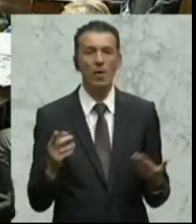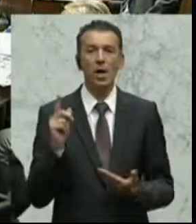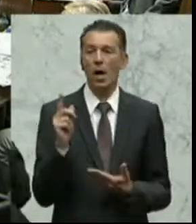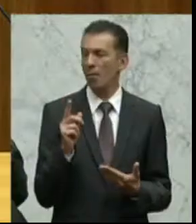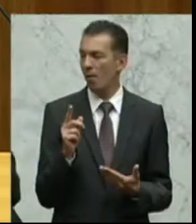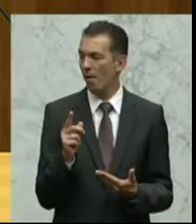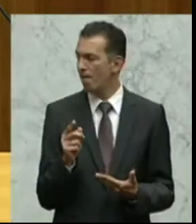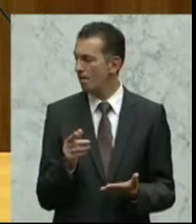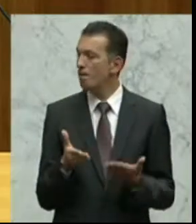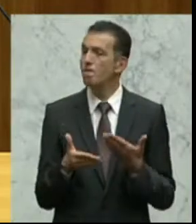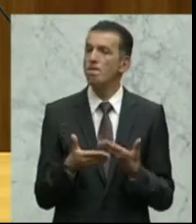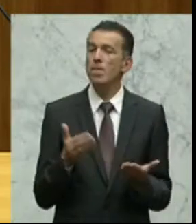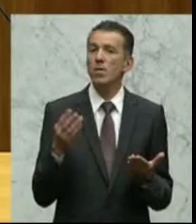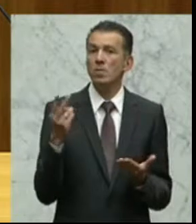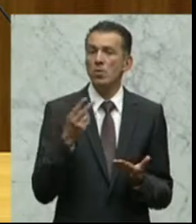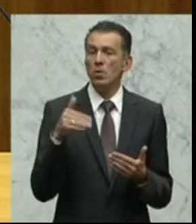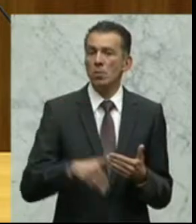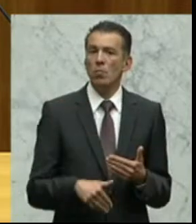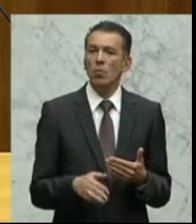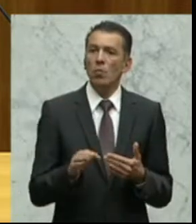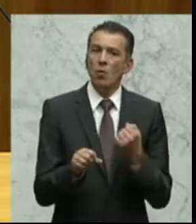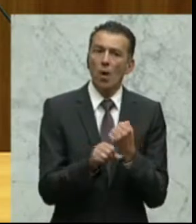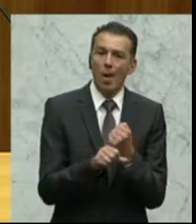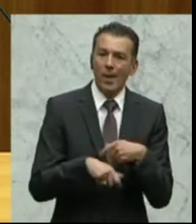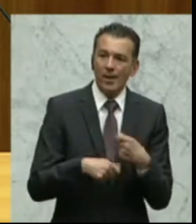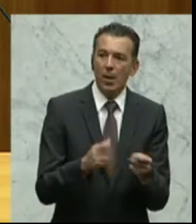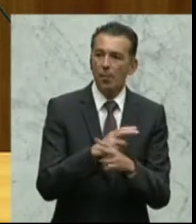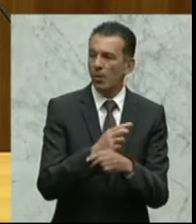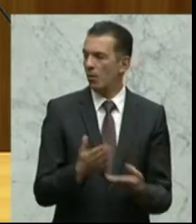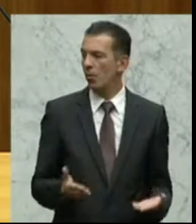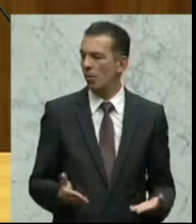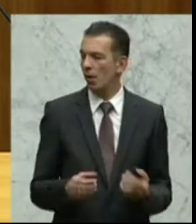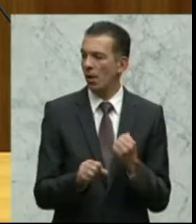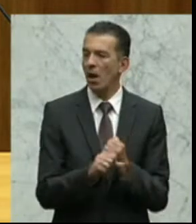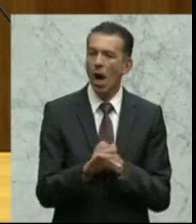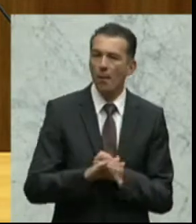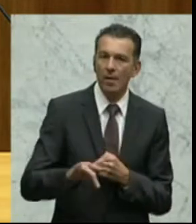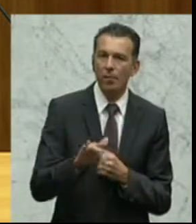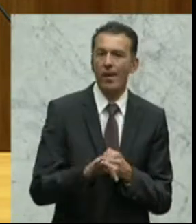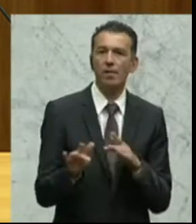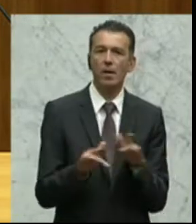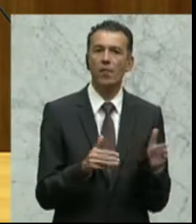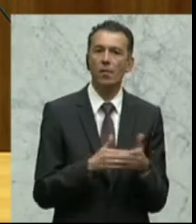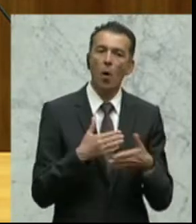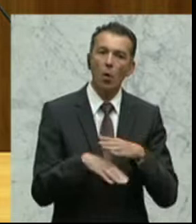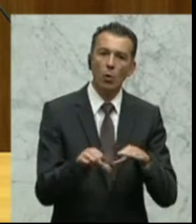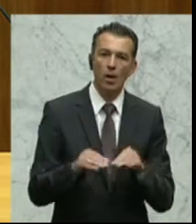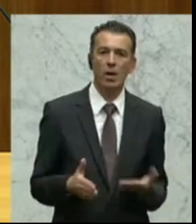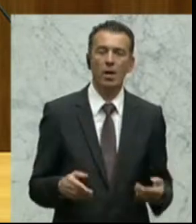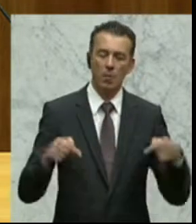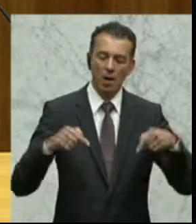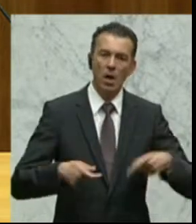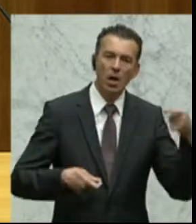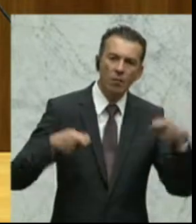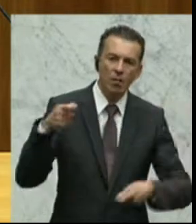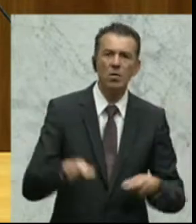gibt, damit es überhaupt Arbeit gibt in Österreich, damit es Arbeitsplätze gibt, brauchen wir Unternehmer, die hier investieren. Daher